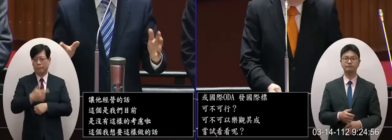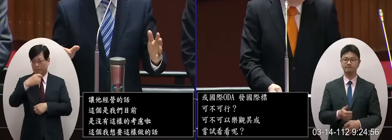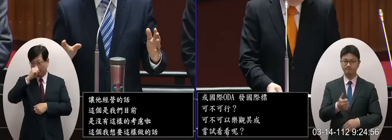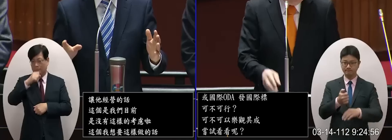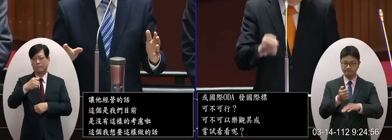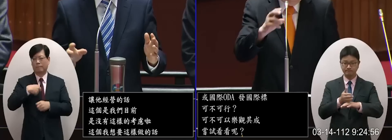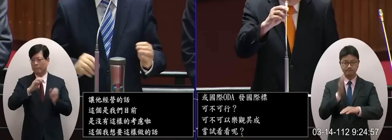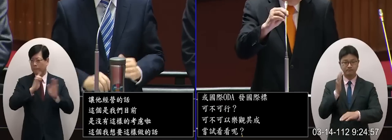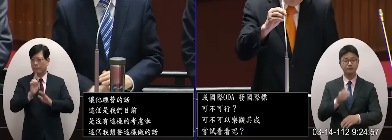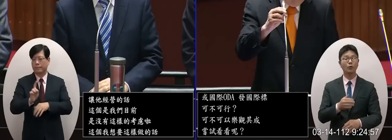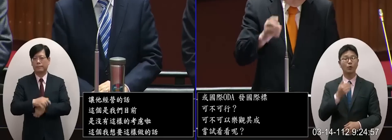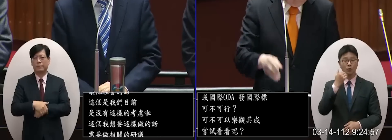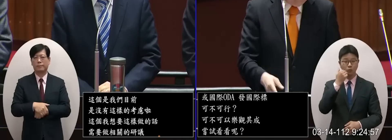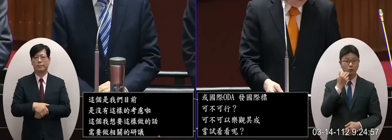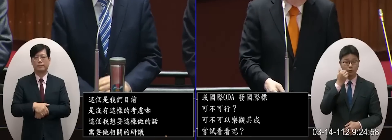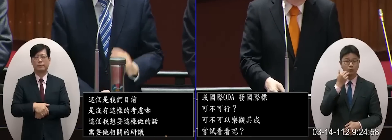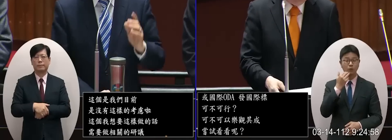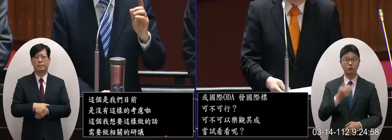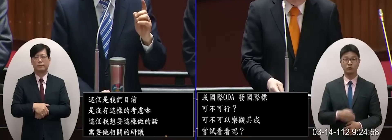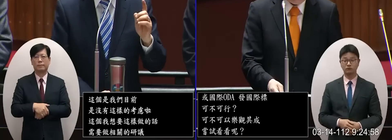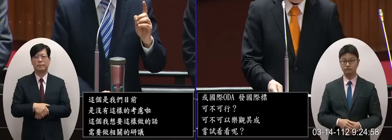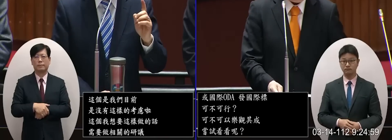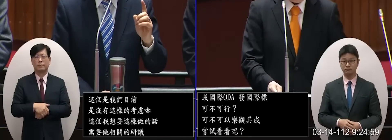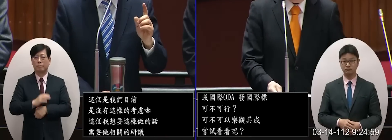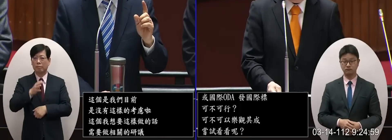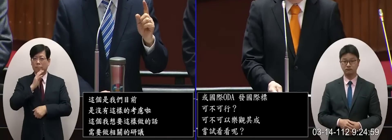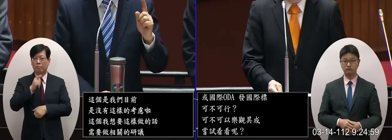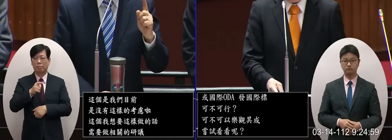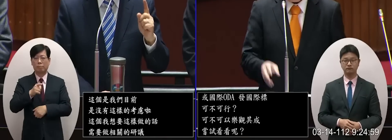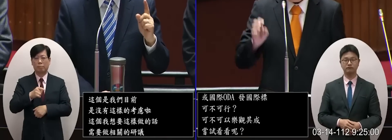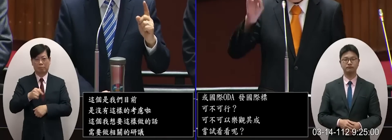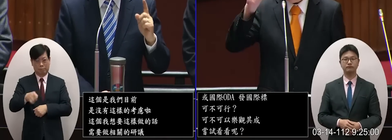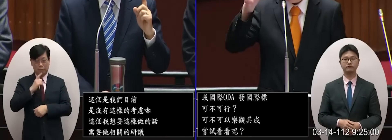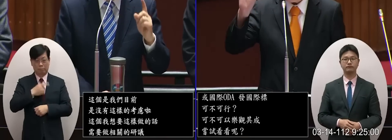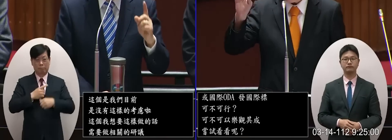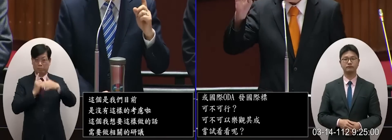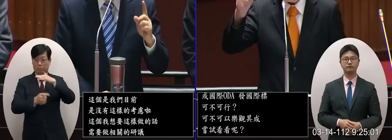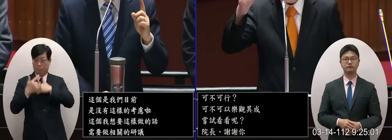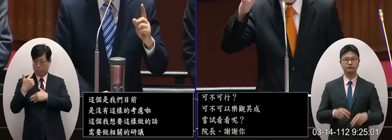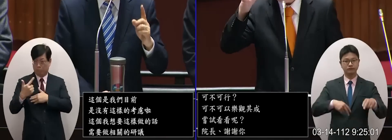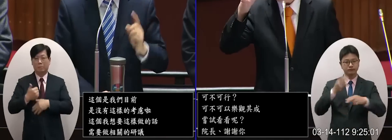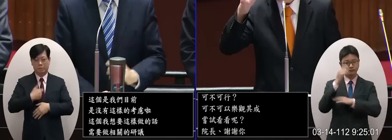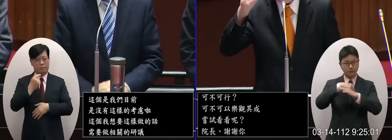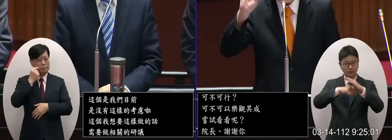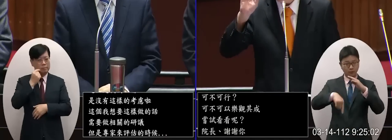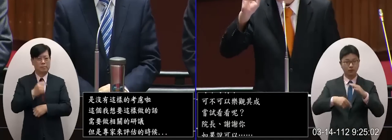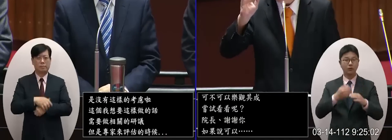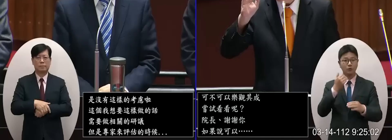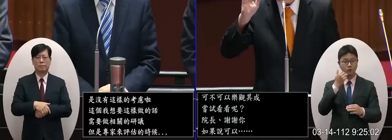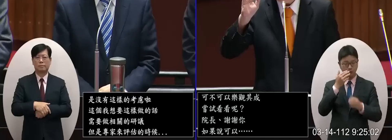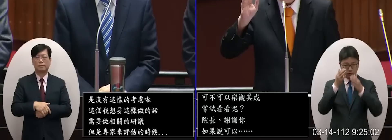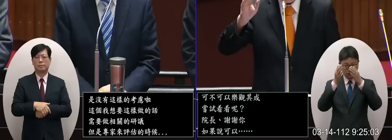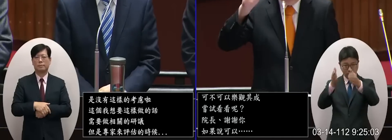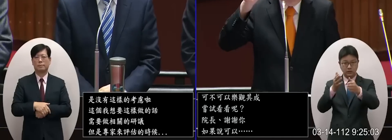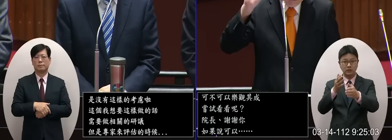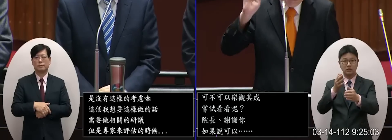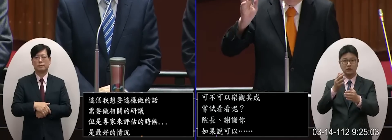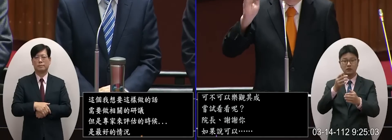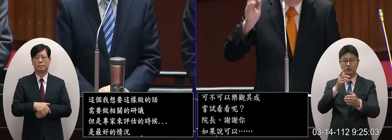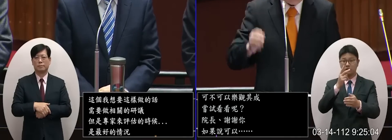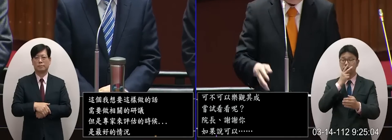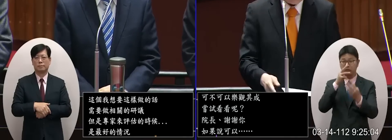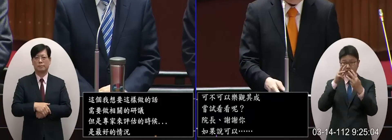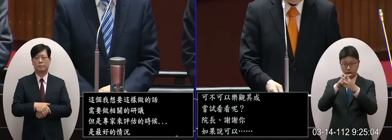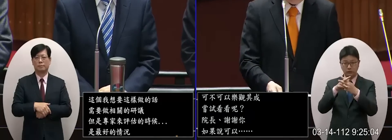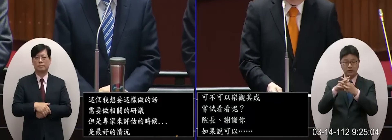最好的。 如果说可以啊、 但是这一条国道六号确实很困难， 如果可以向亚洲看齐，好，向